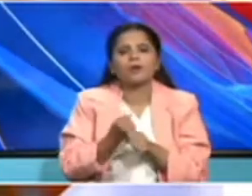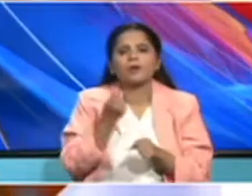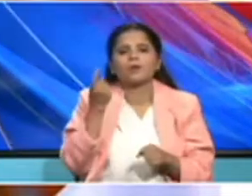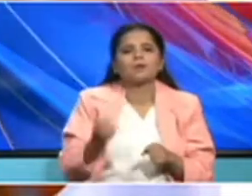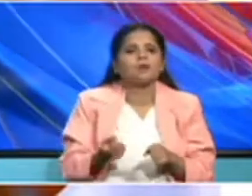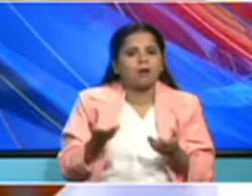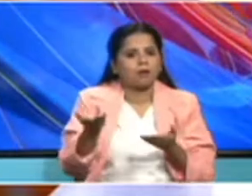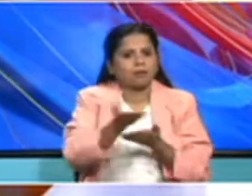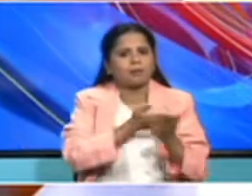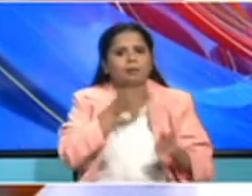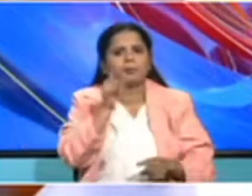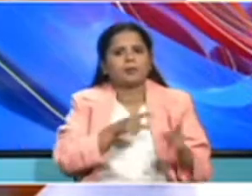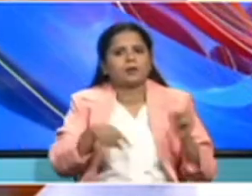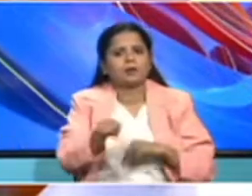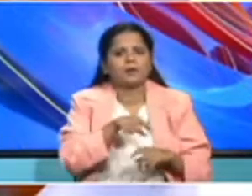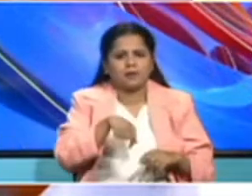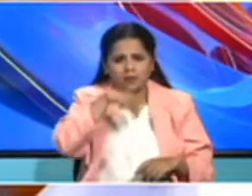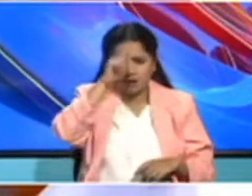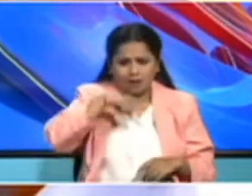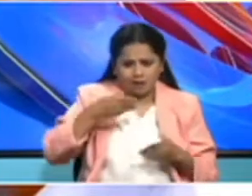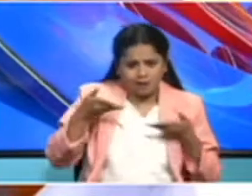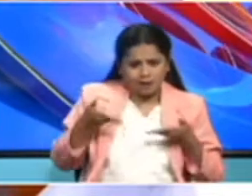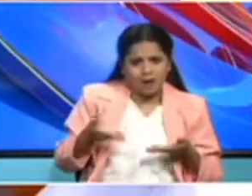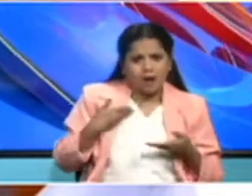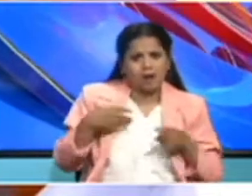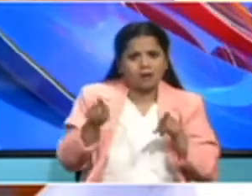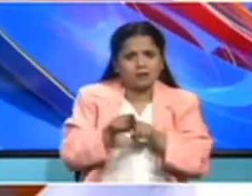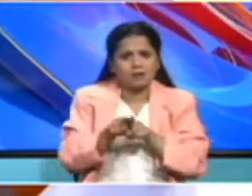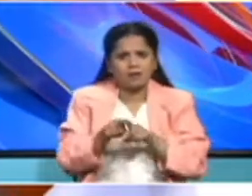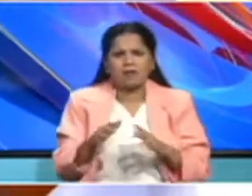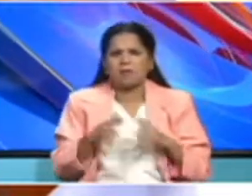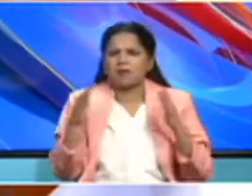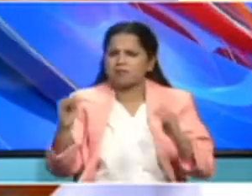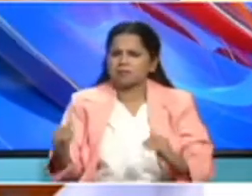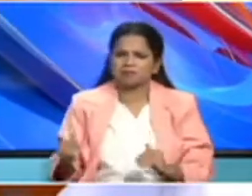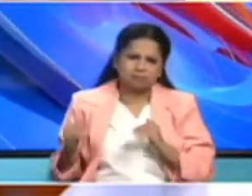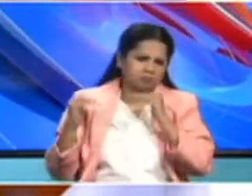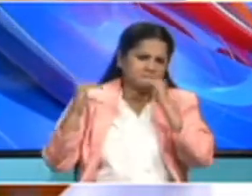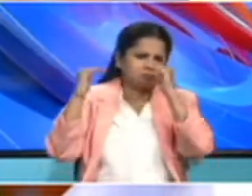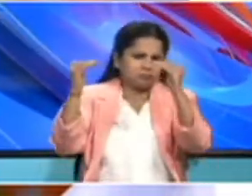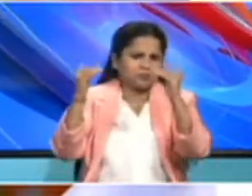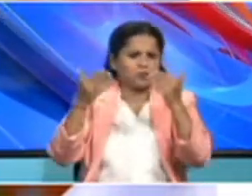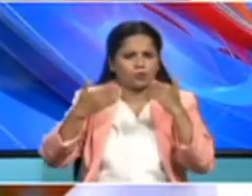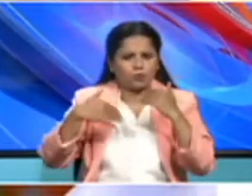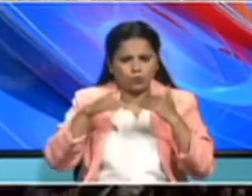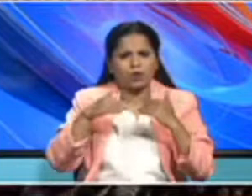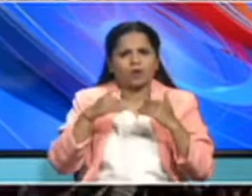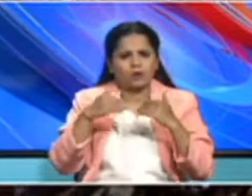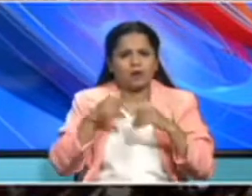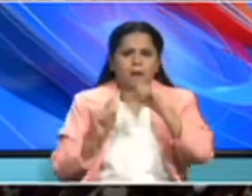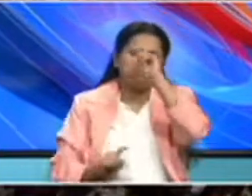गुजरात को, भारत को नई ऊंचाइयों पर ले जाएगा।